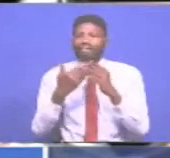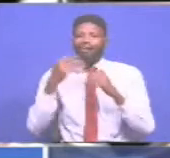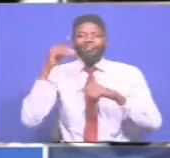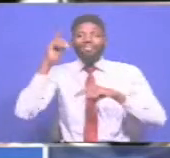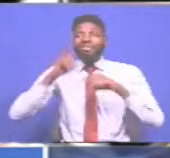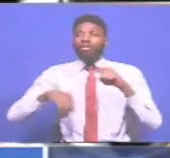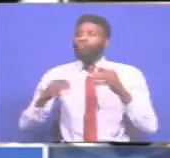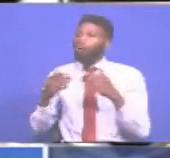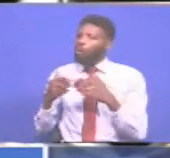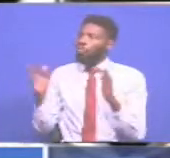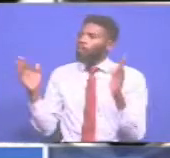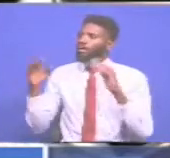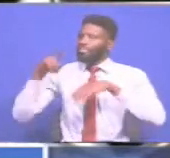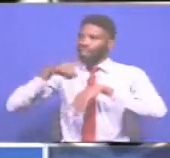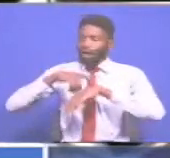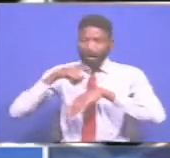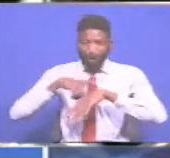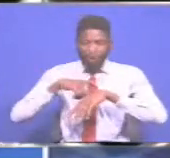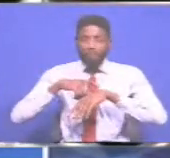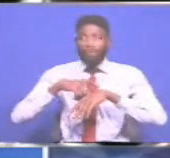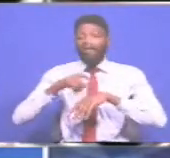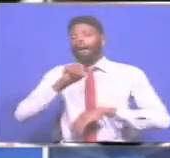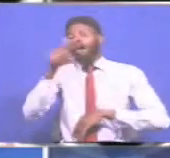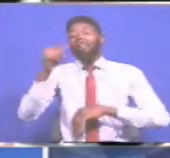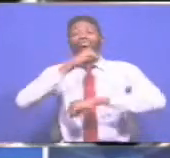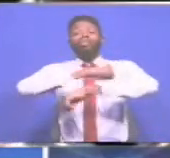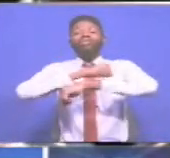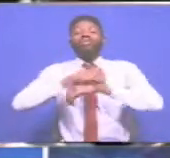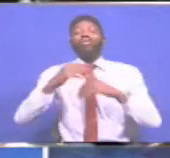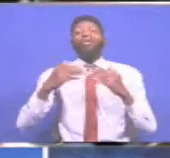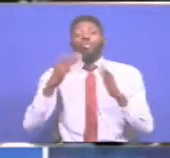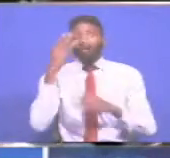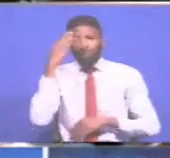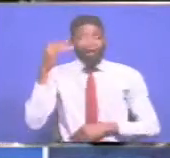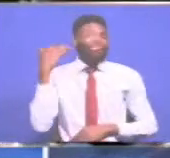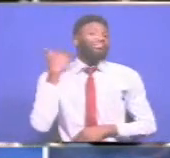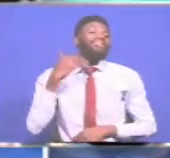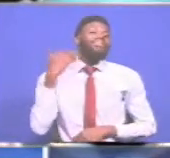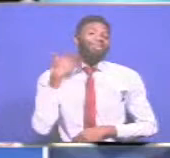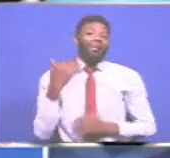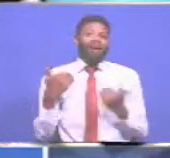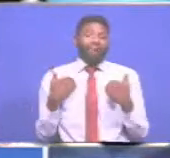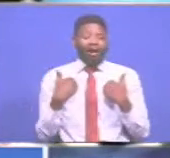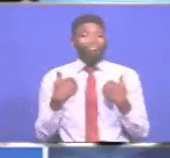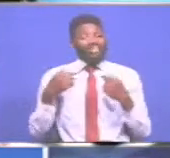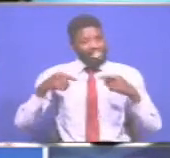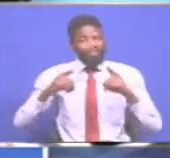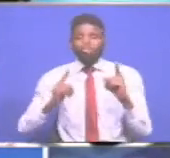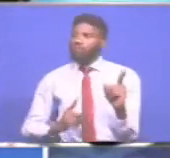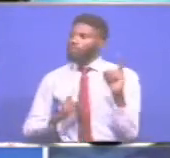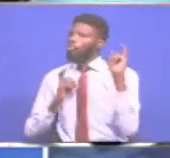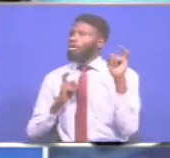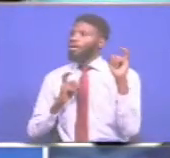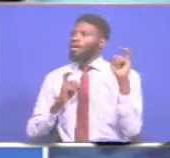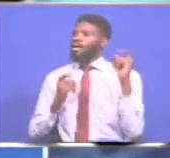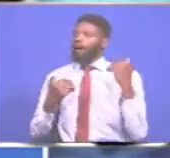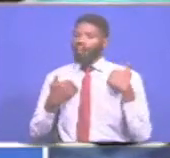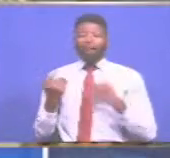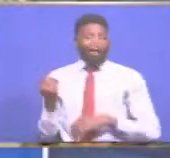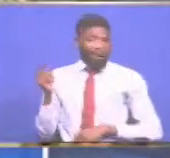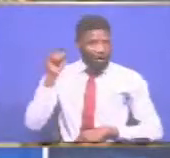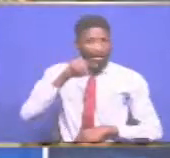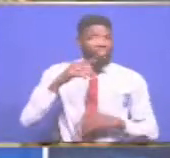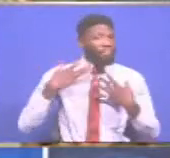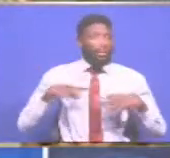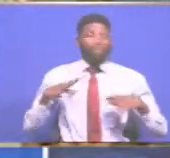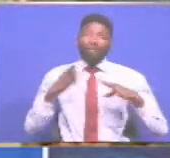kufunguliwa wakati mashule itafunguliwa kwa sababu ya hii ukora hii. Wakora ambao wanayepunduki na wamekuja kusungusha watu. Saa hii watu wanaama.